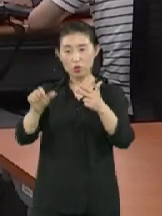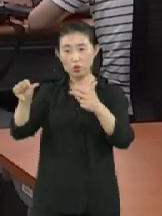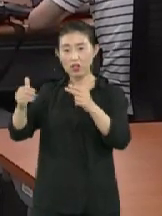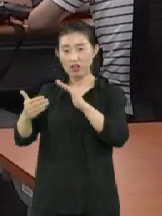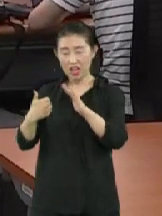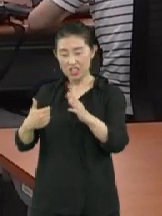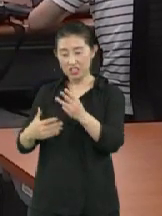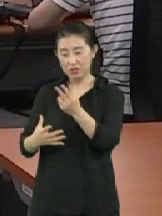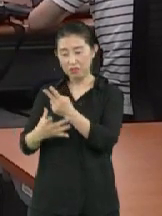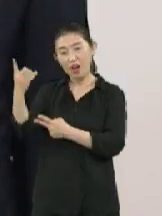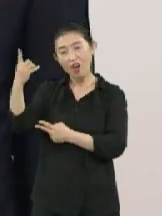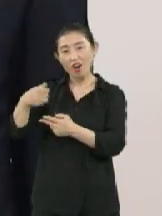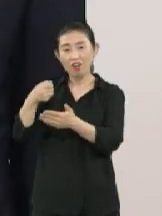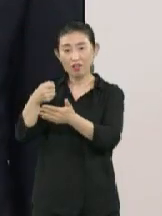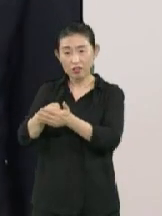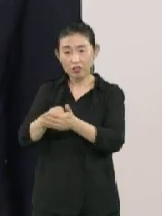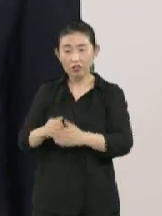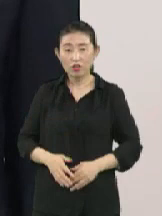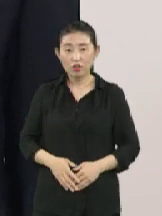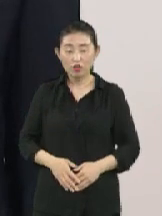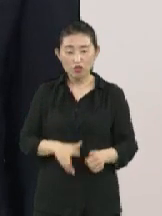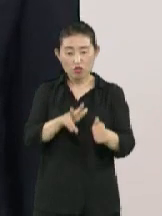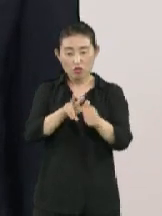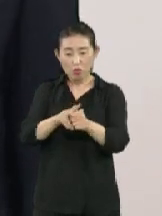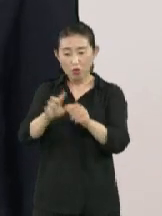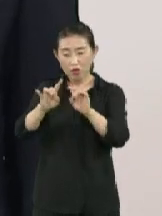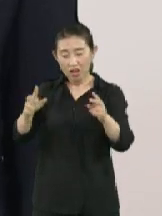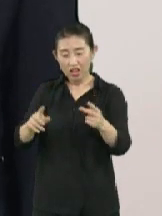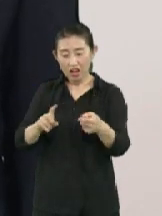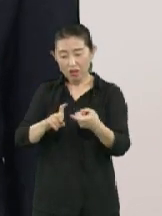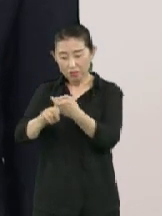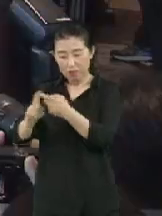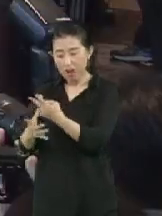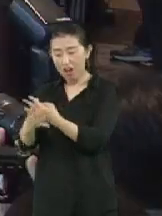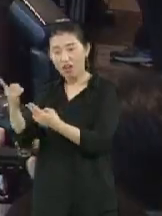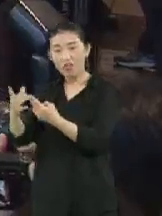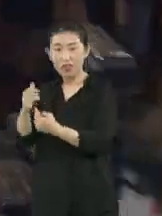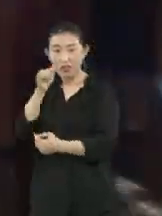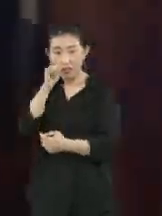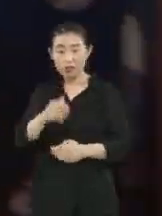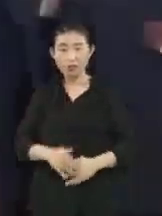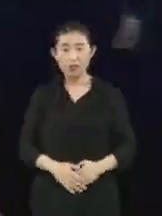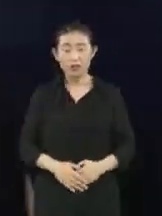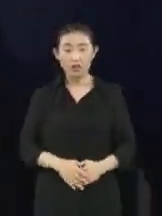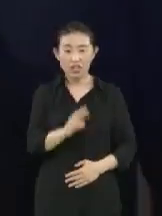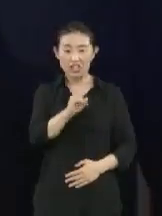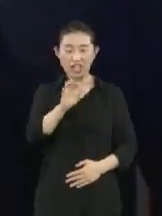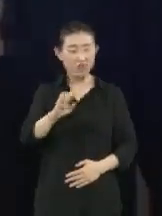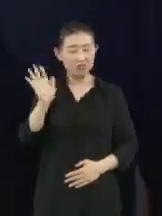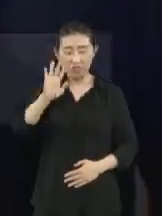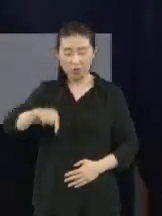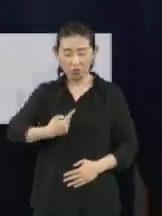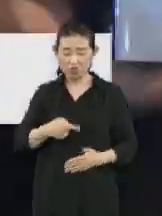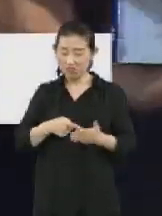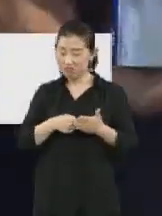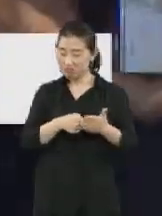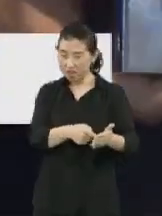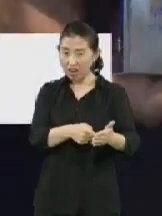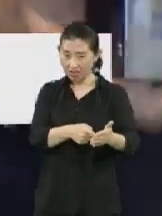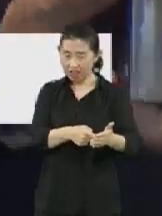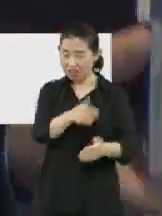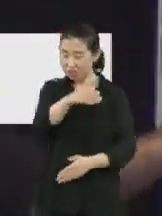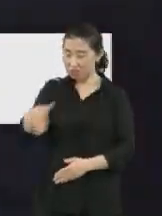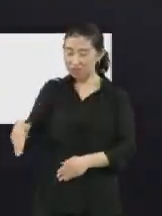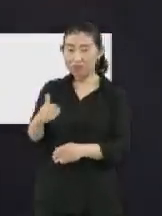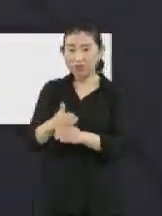5일까지 단일화하기로 하는 등 후보 간 연대 움직임은 변수입니다. 양 지사는 끝까지 완주하겠다며 선을